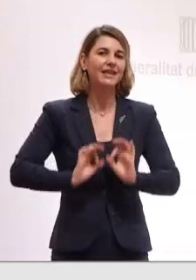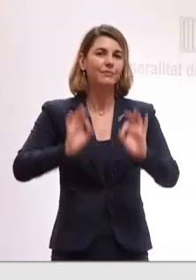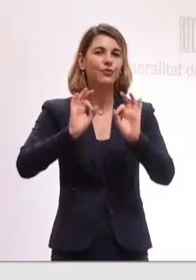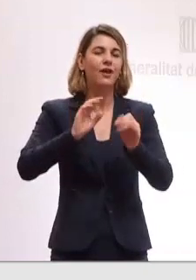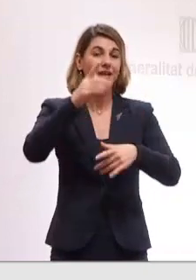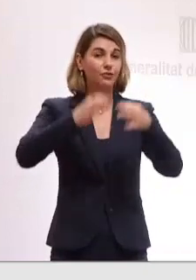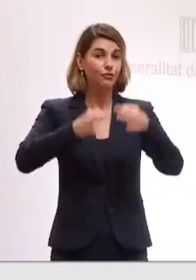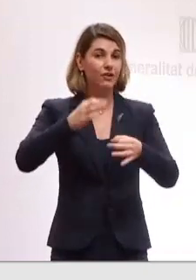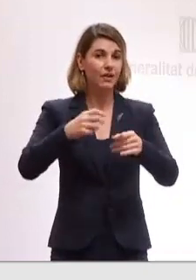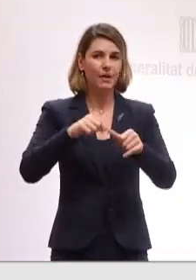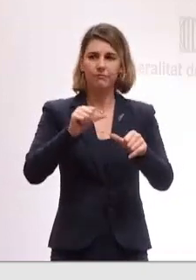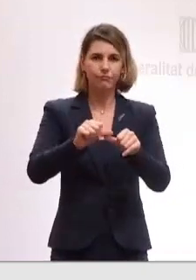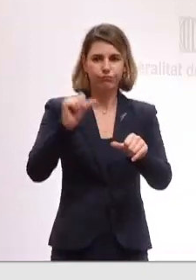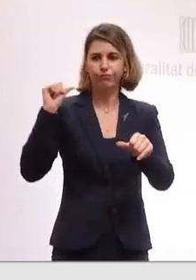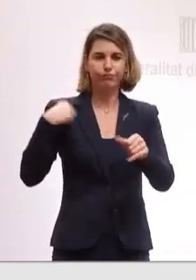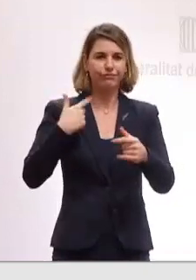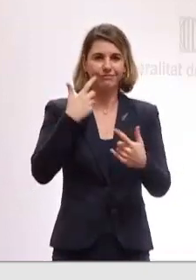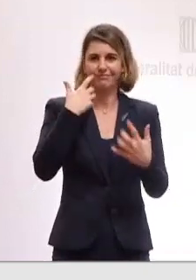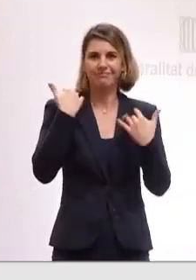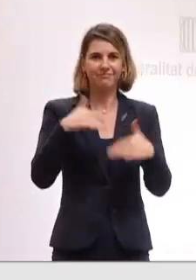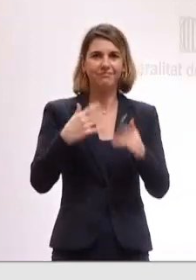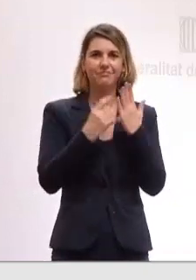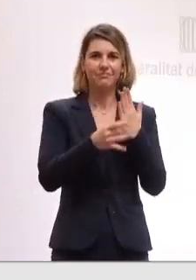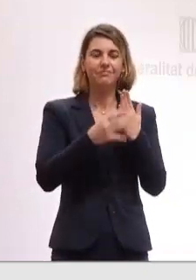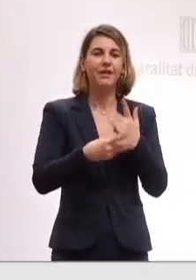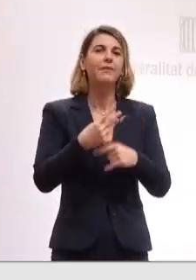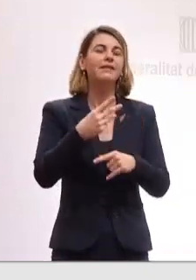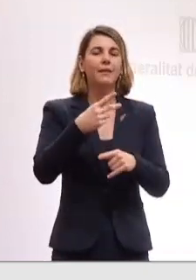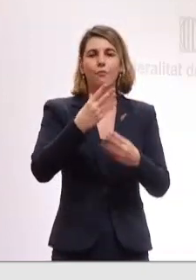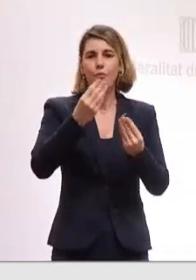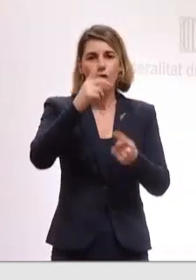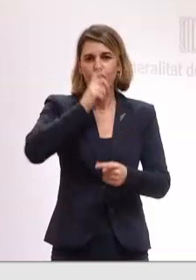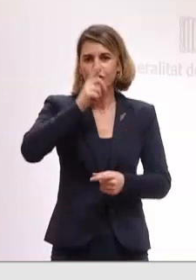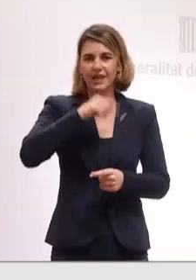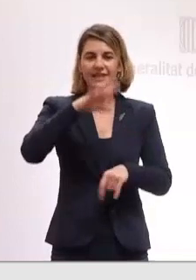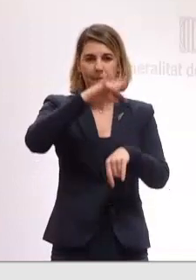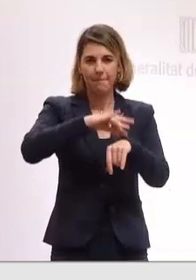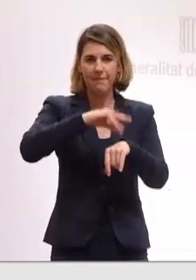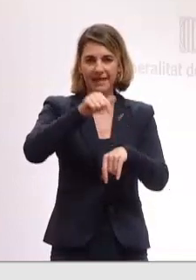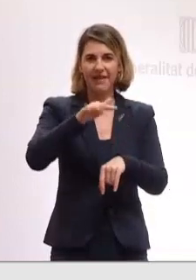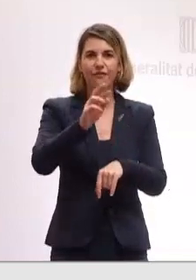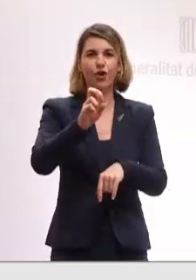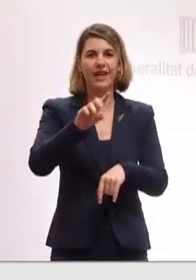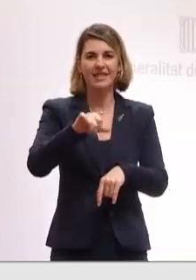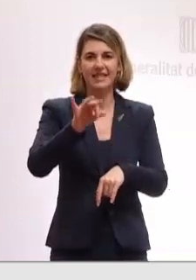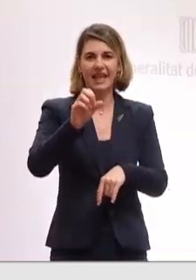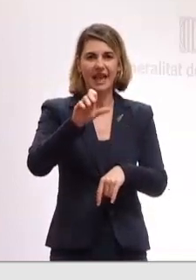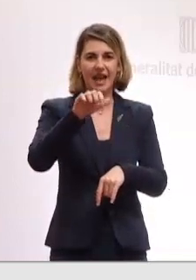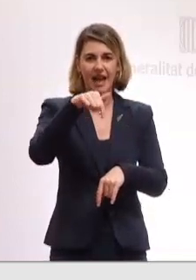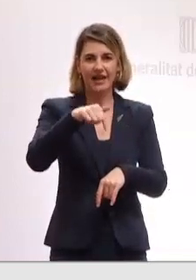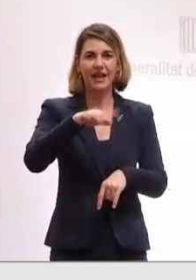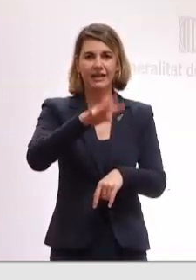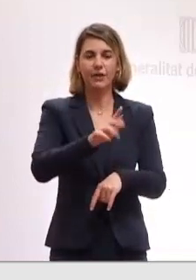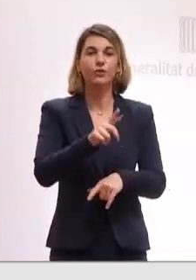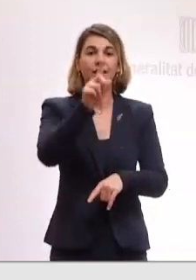seva trajectòria exemplar de més de 33 anys com a metge forense a Catalunya i com a professor de Medicina Legal a la